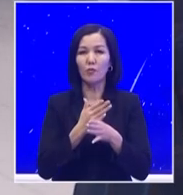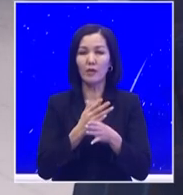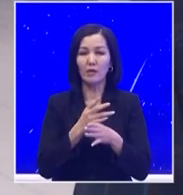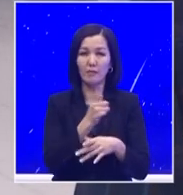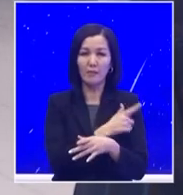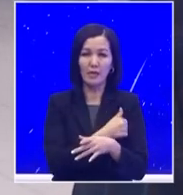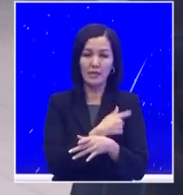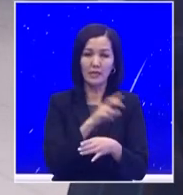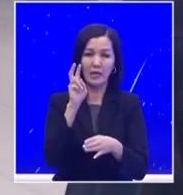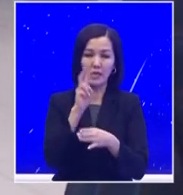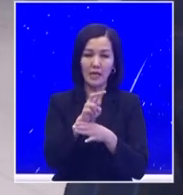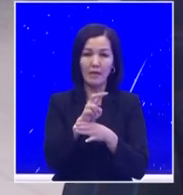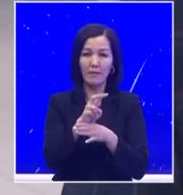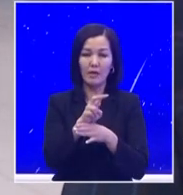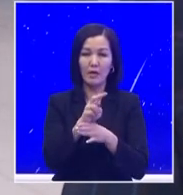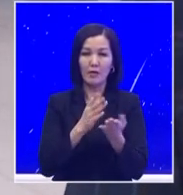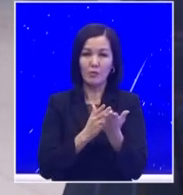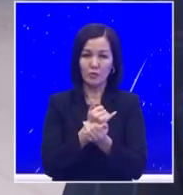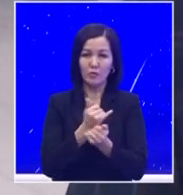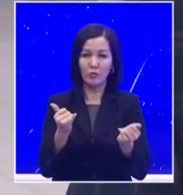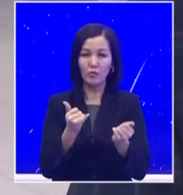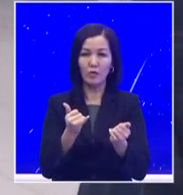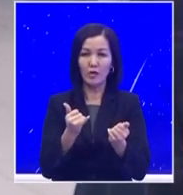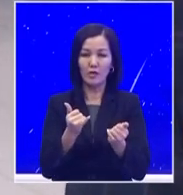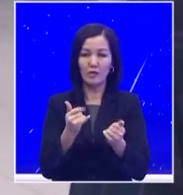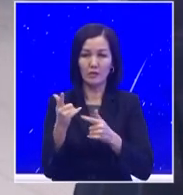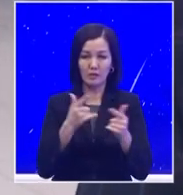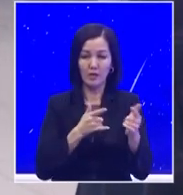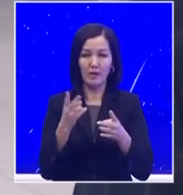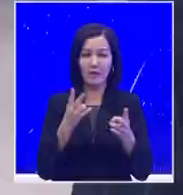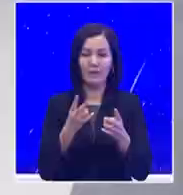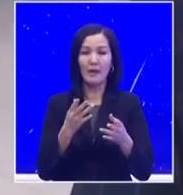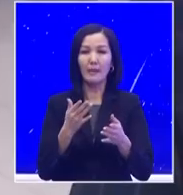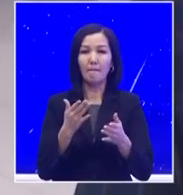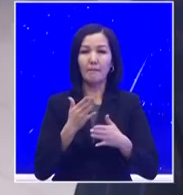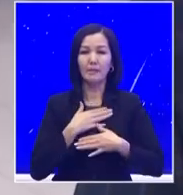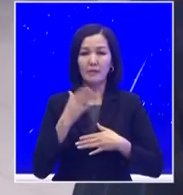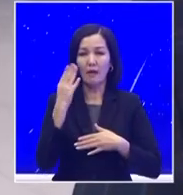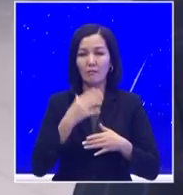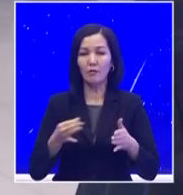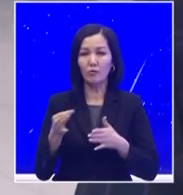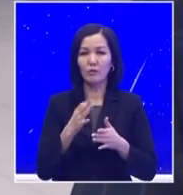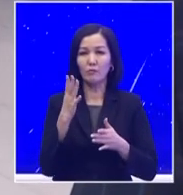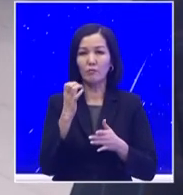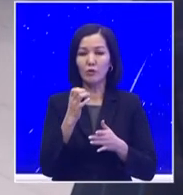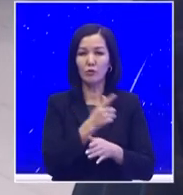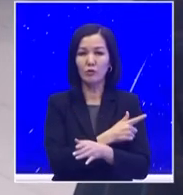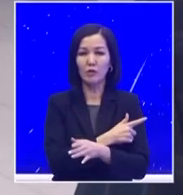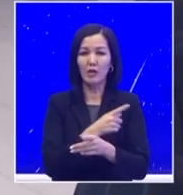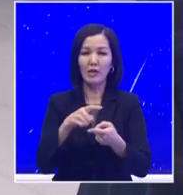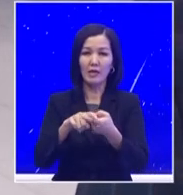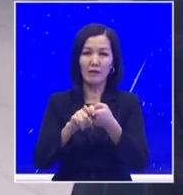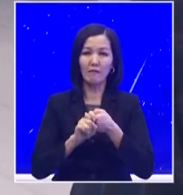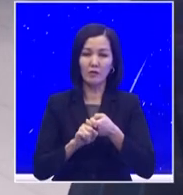машинамен жергілікті медициналық жерлерге апарады. Біздің облыста 500 мың